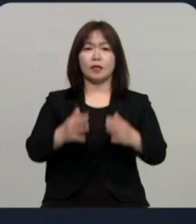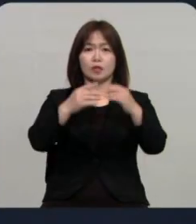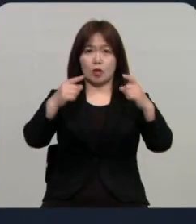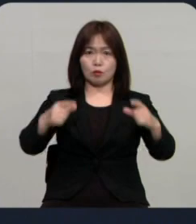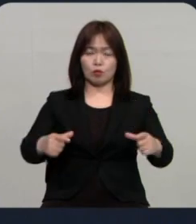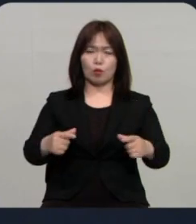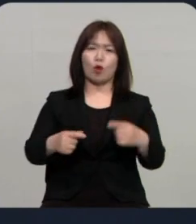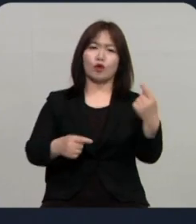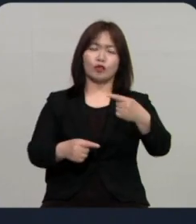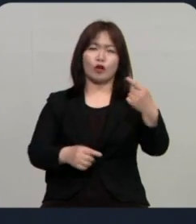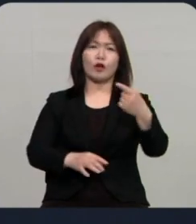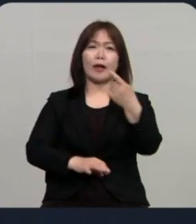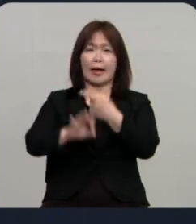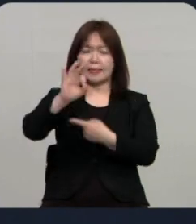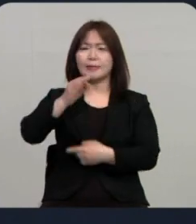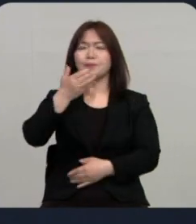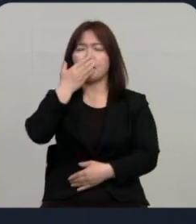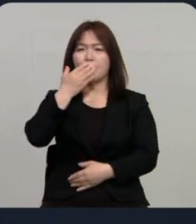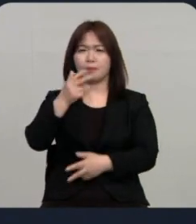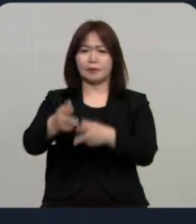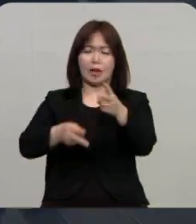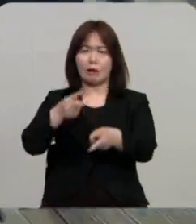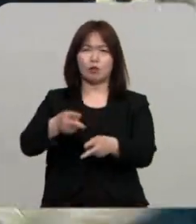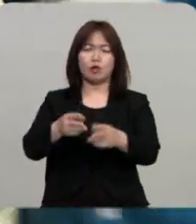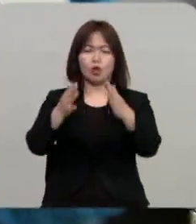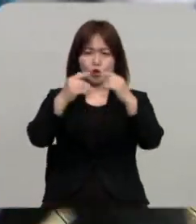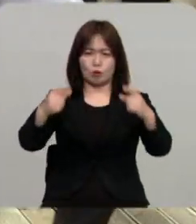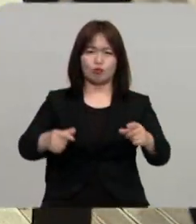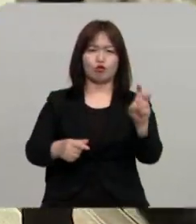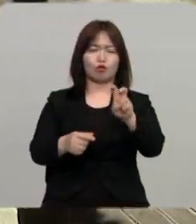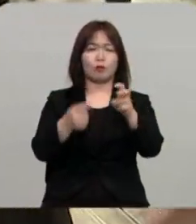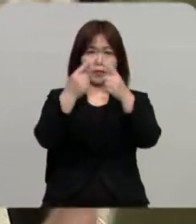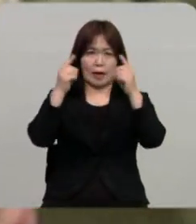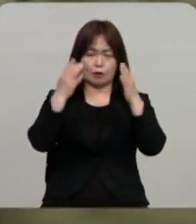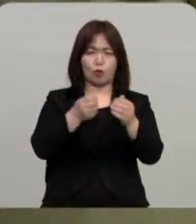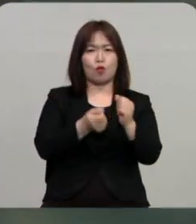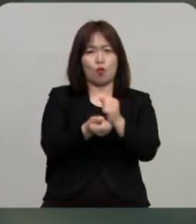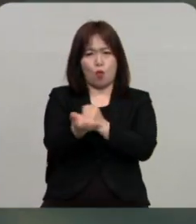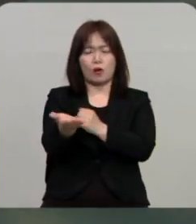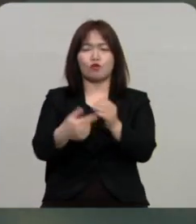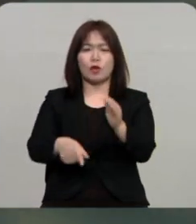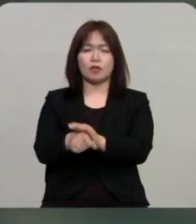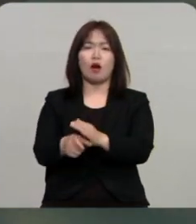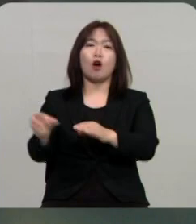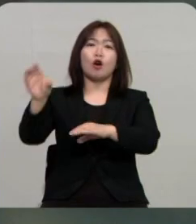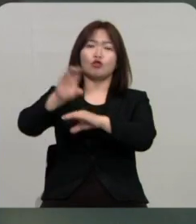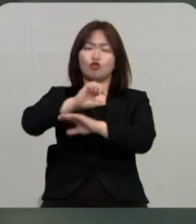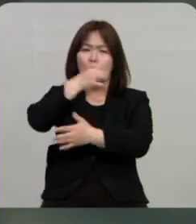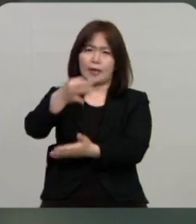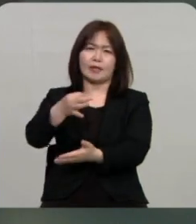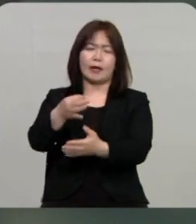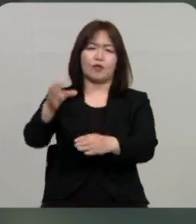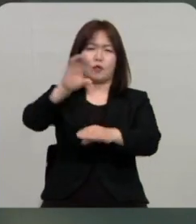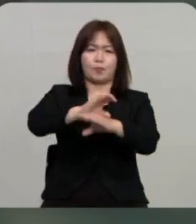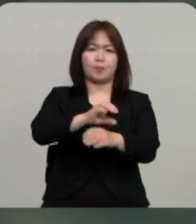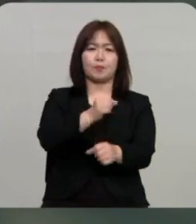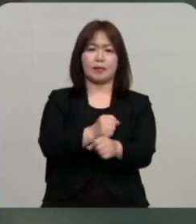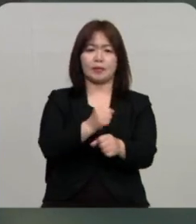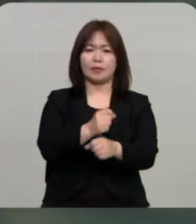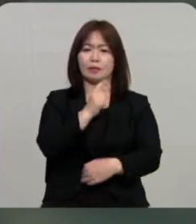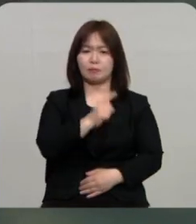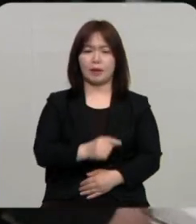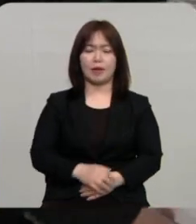전라북도가 1,000원의 아침밥 사업을 전북 20개 대학으로 확대하기 위해서 다음 달 추가 경정 예산을 편성하기로